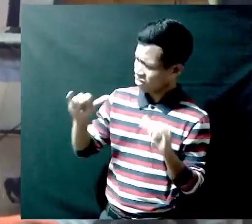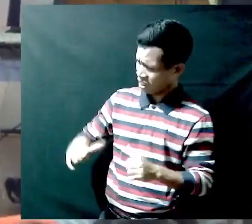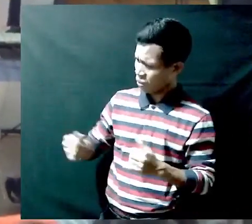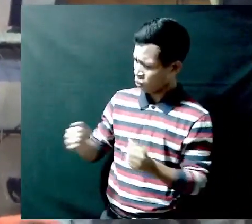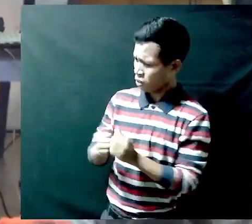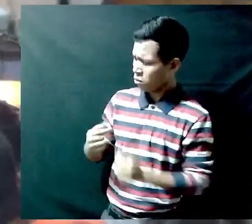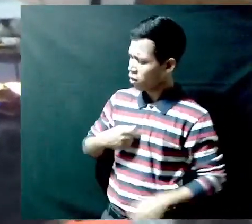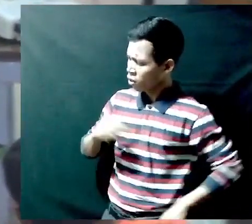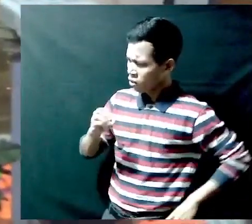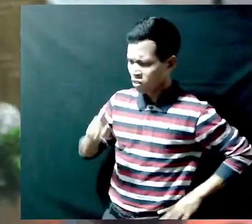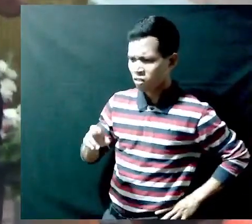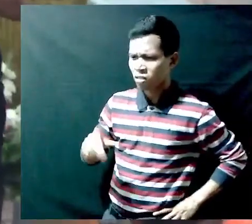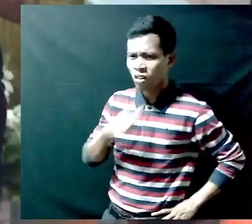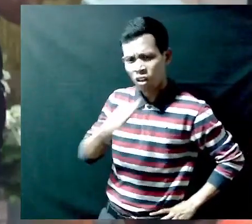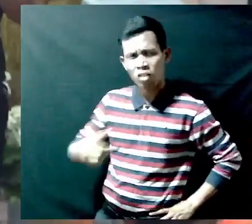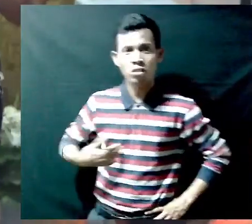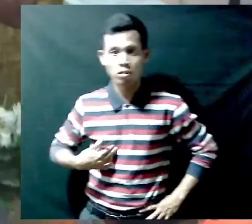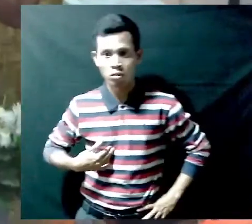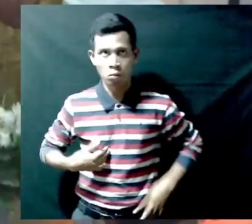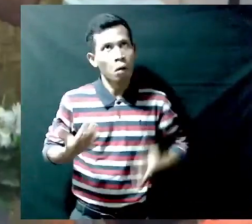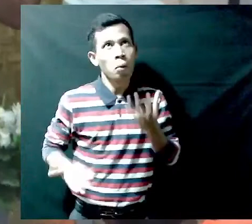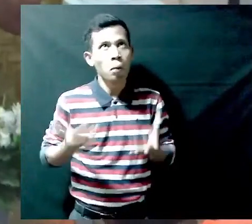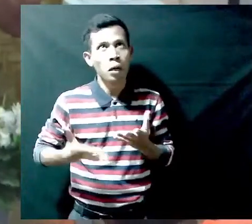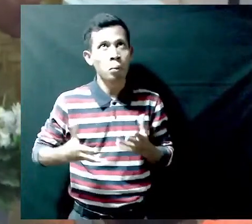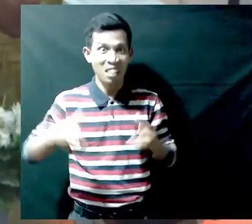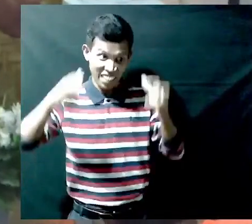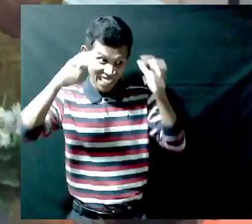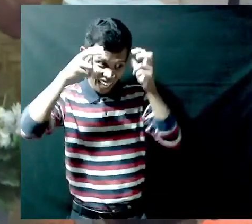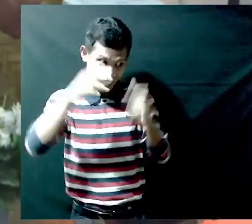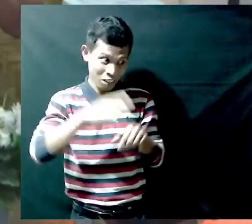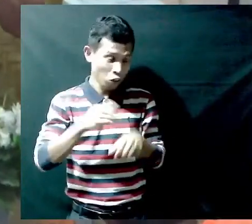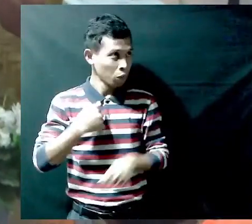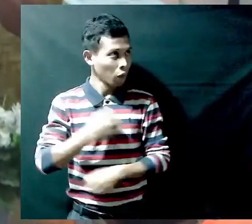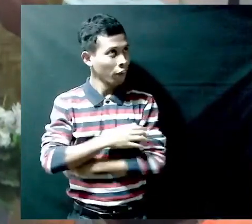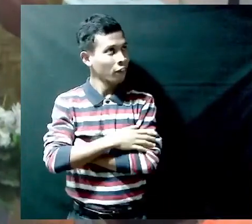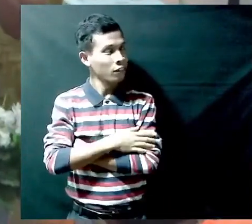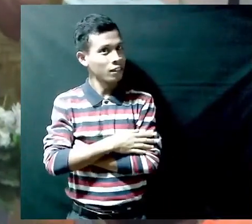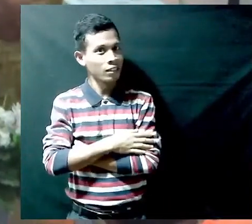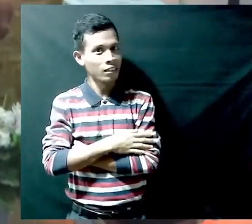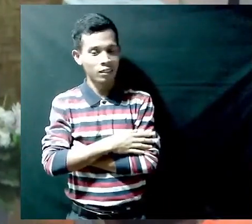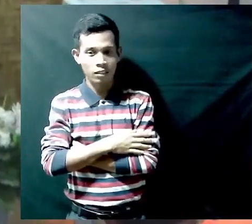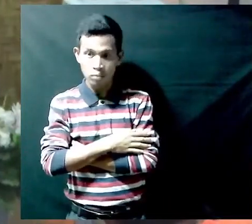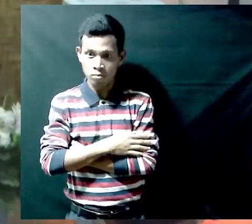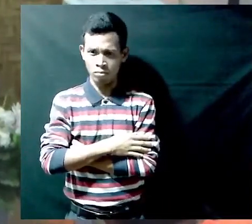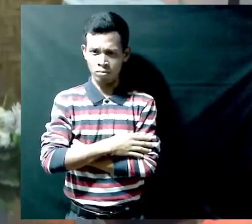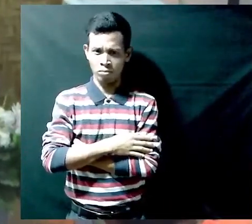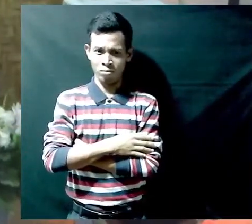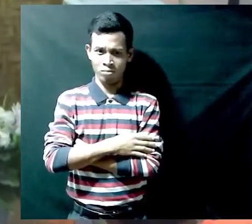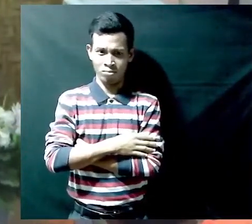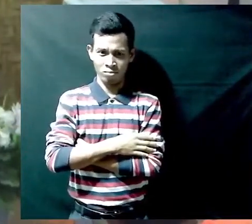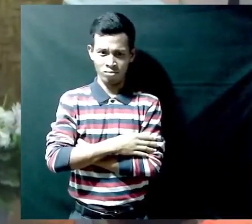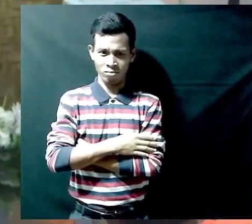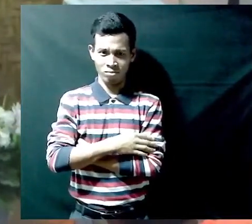si Satanas na ang tumatawag? Hindi pa alam ng marami. Are you getting the point?